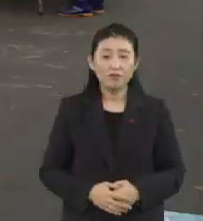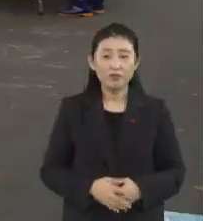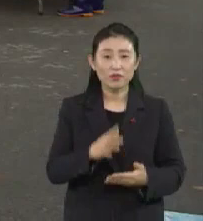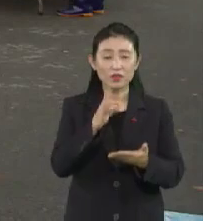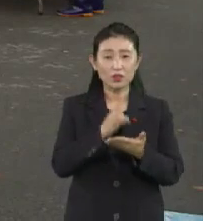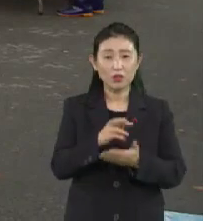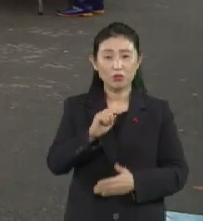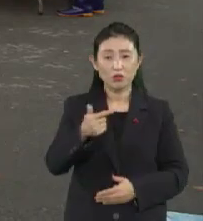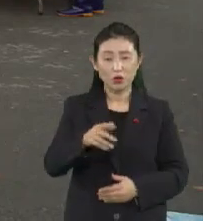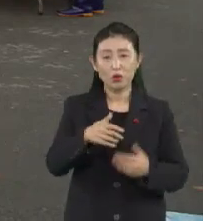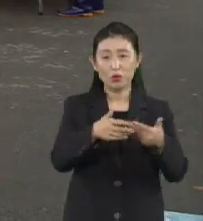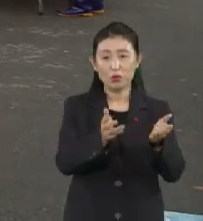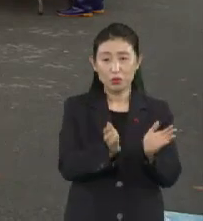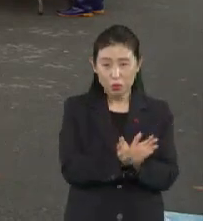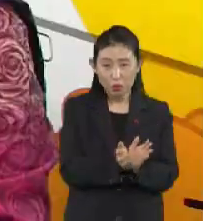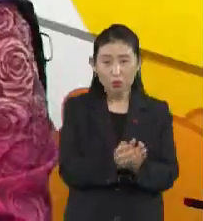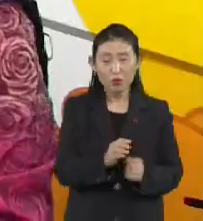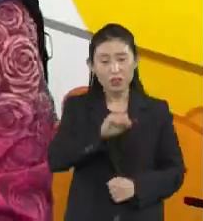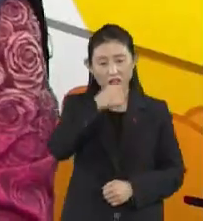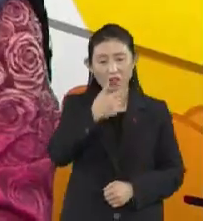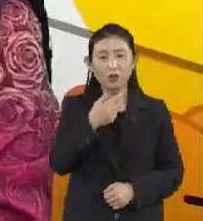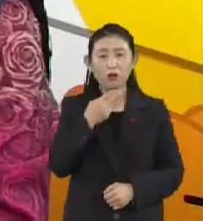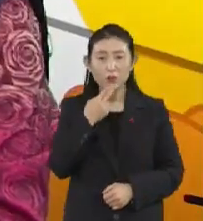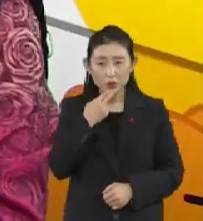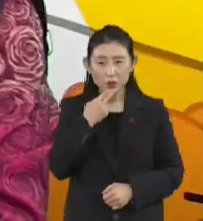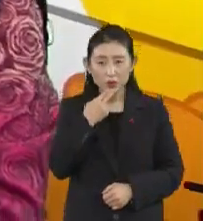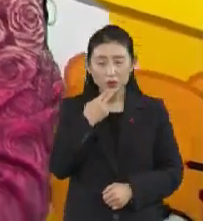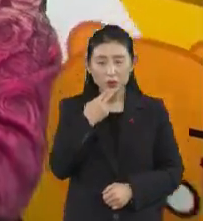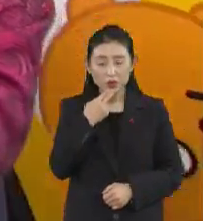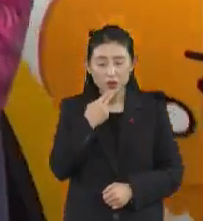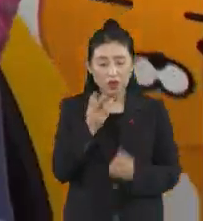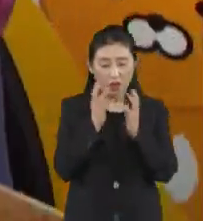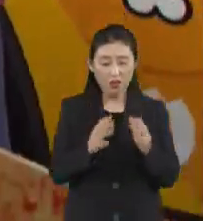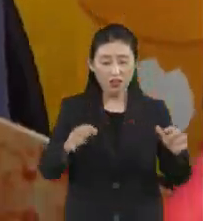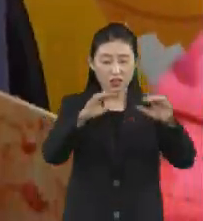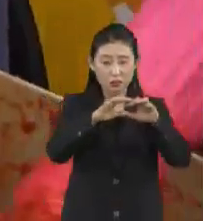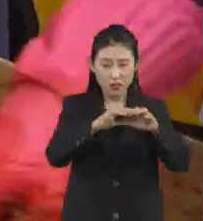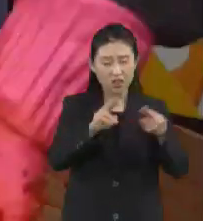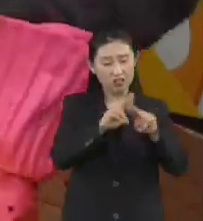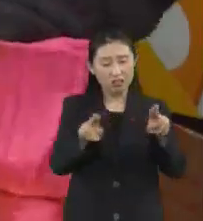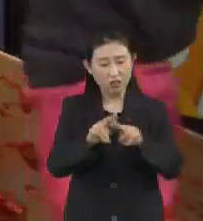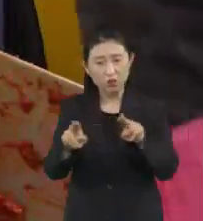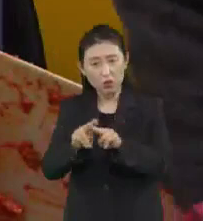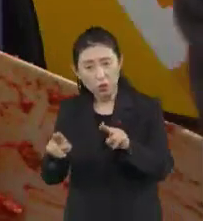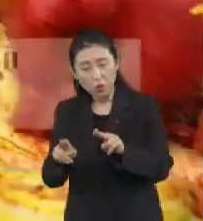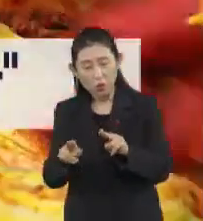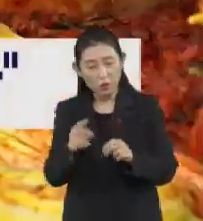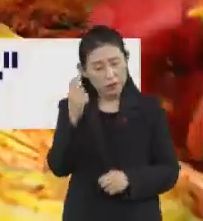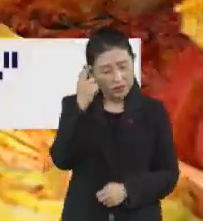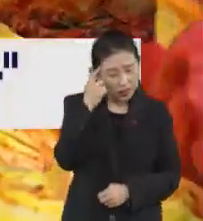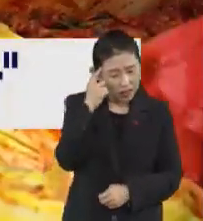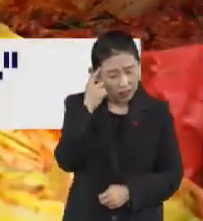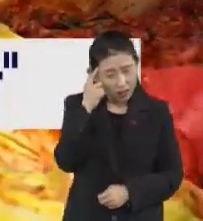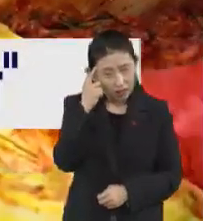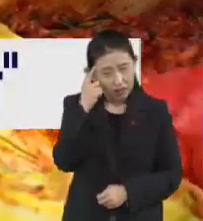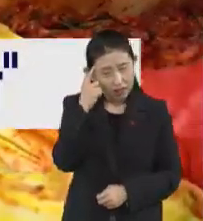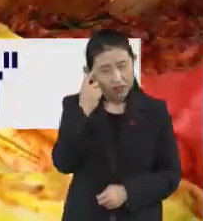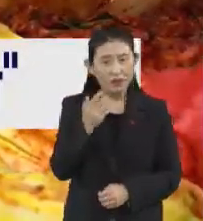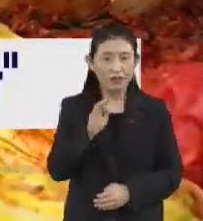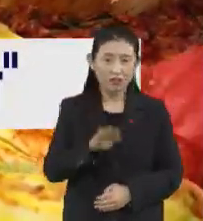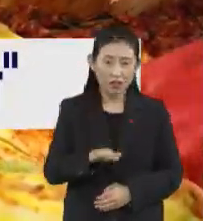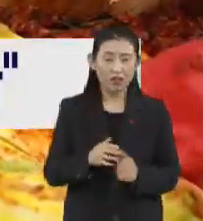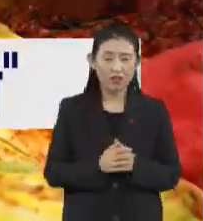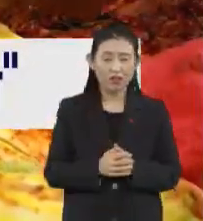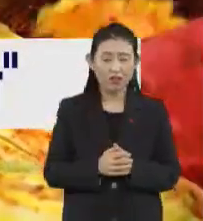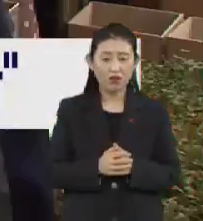천안 문성동의 자생단체 회원들은 예산이 부족해 해마다 열던 김장 봉사 행사를 취소하는 방안도 검토했습니다.